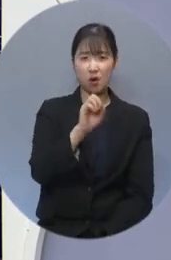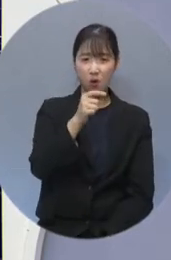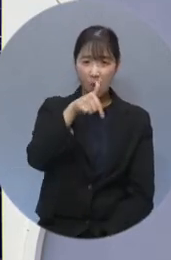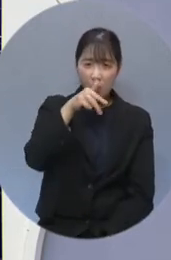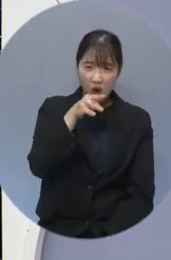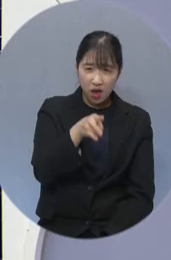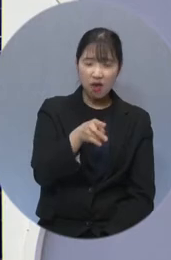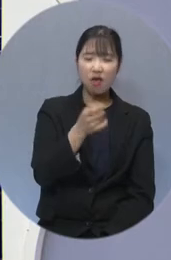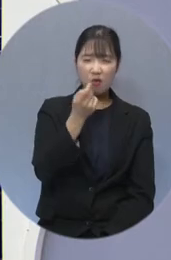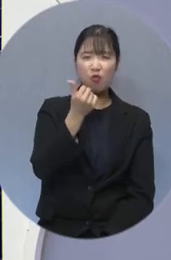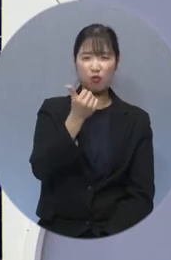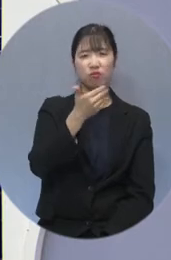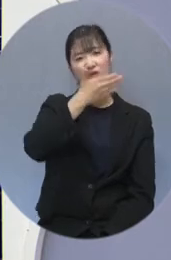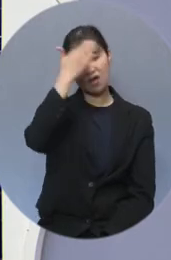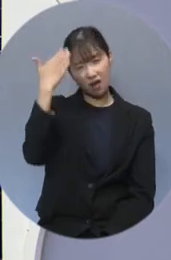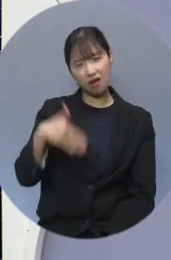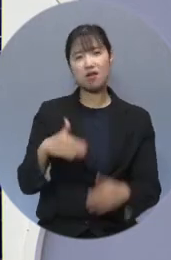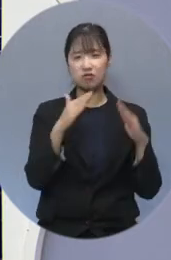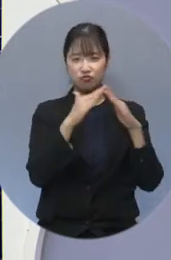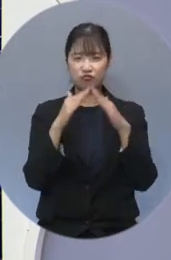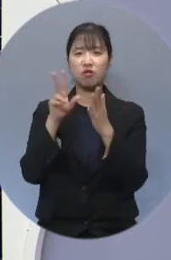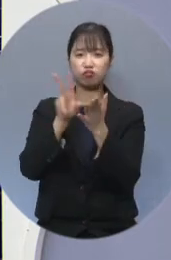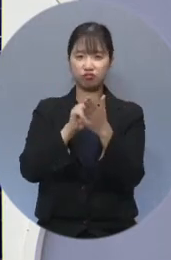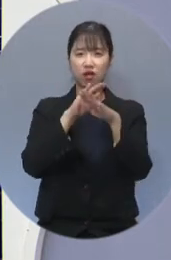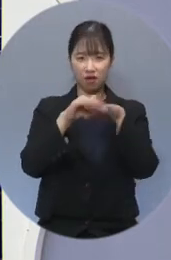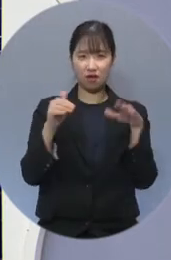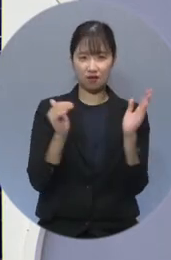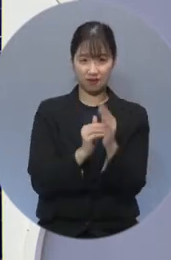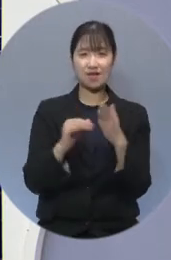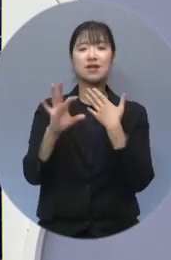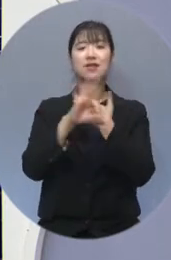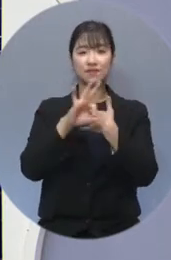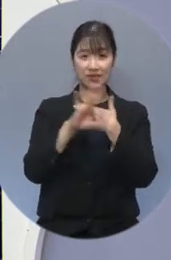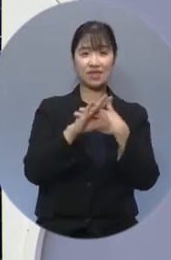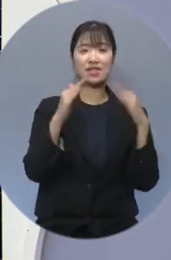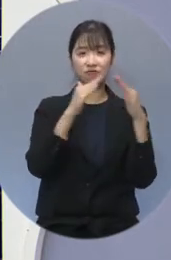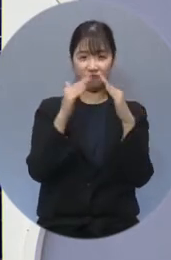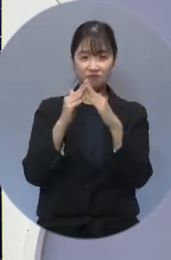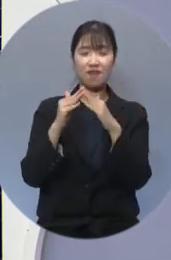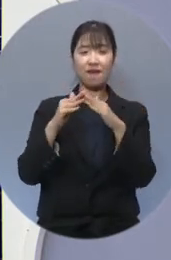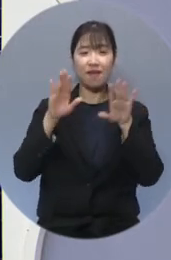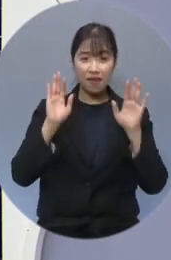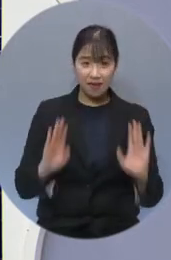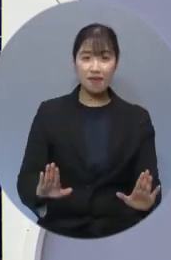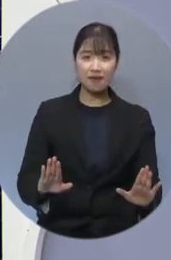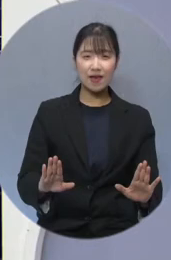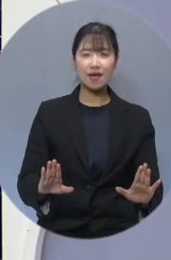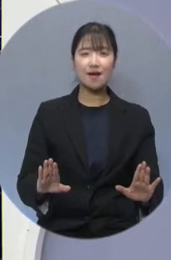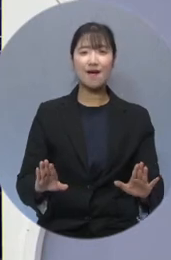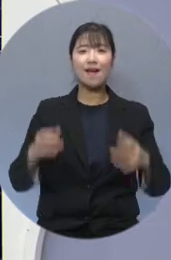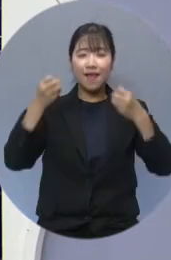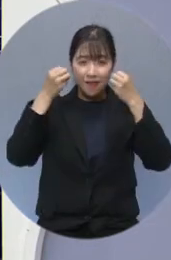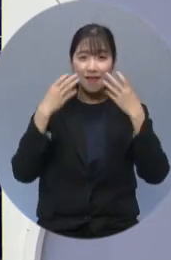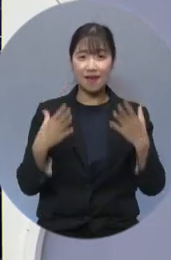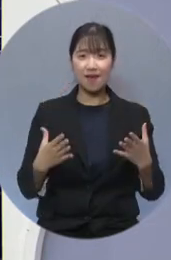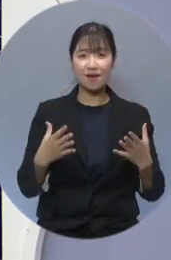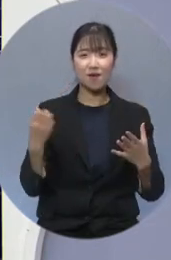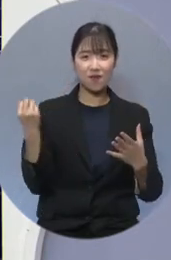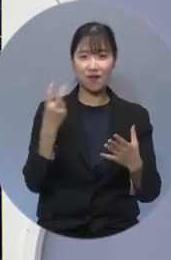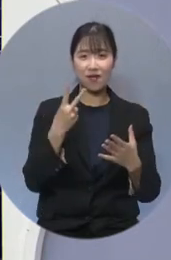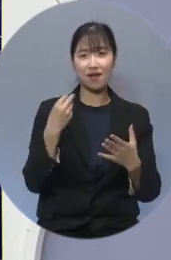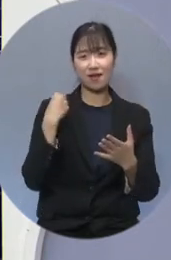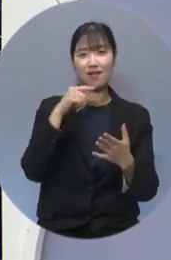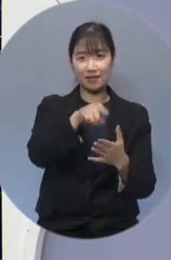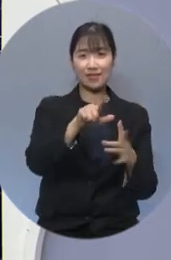저희들 주택 문제라든가 이런 것들을 다 해결했고 이제 임시 주택은 저희들이 이제 다 새로 이번 달에 다 매입을